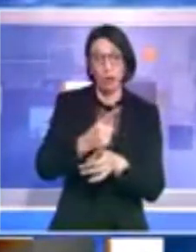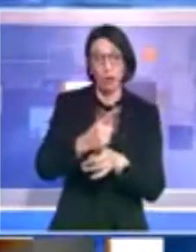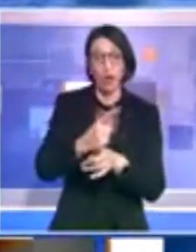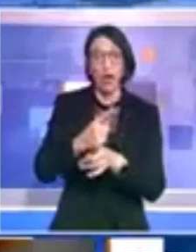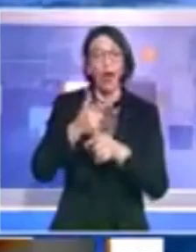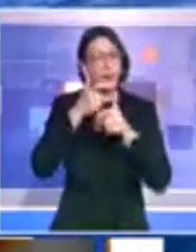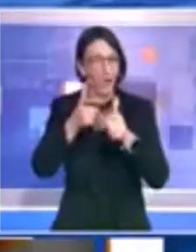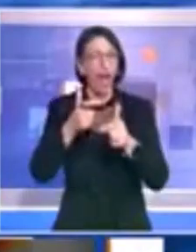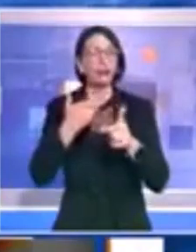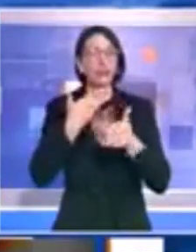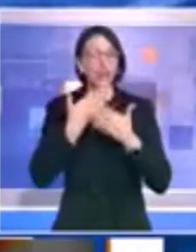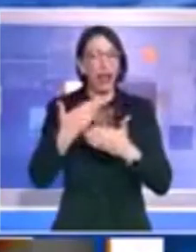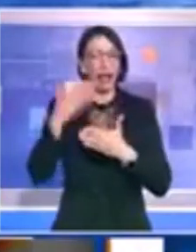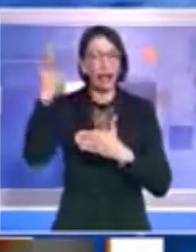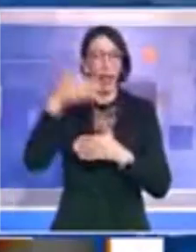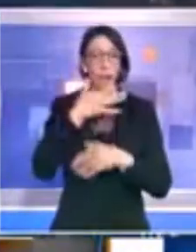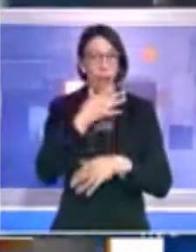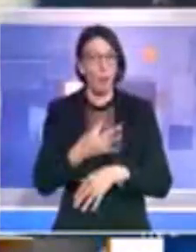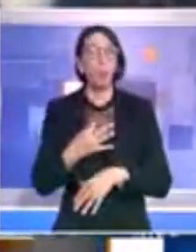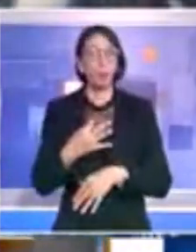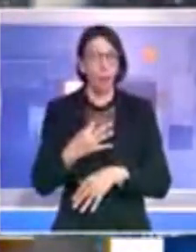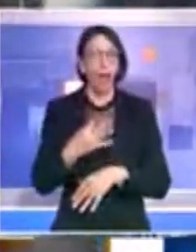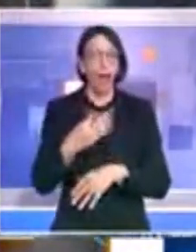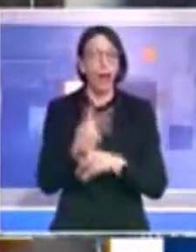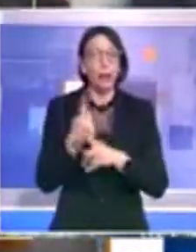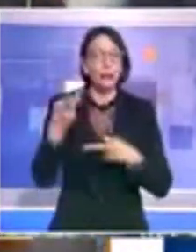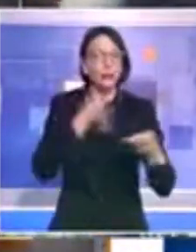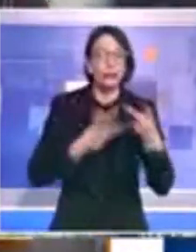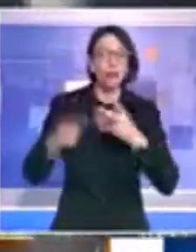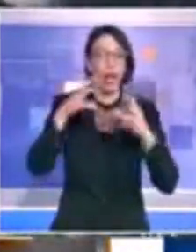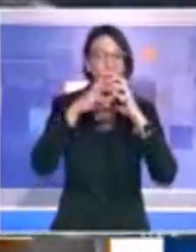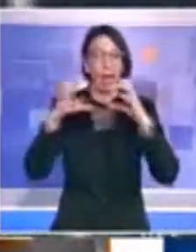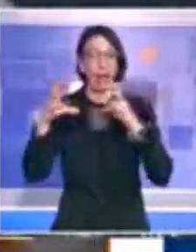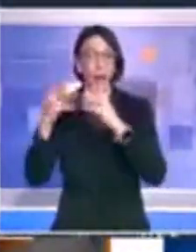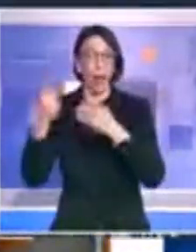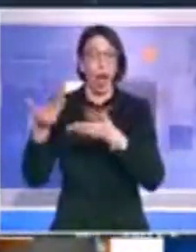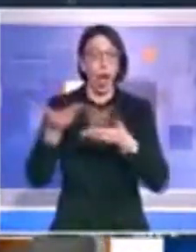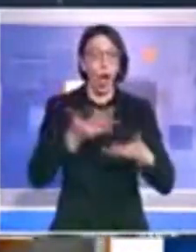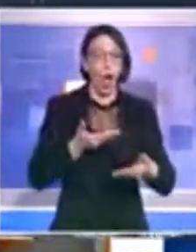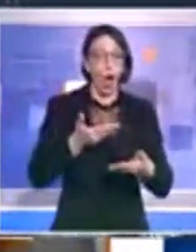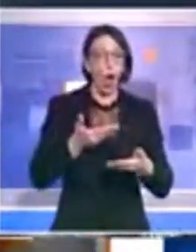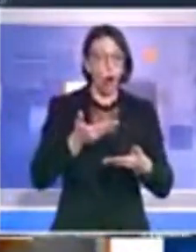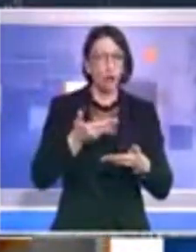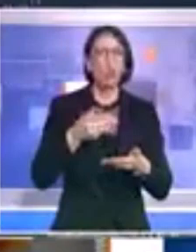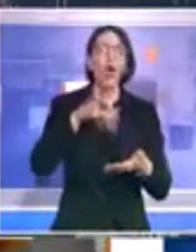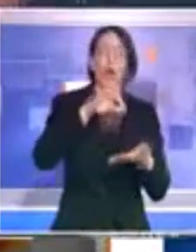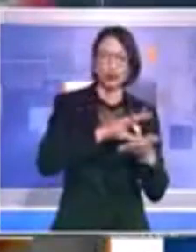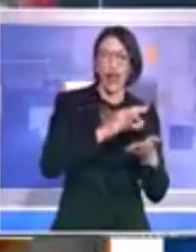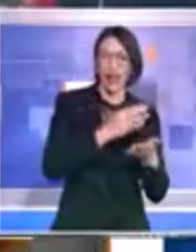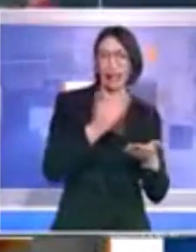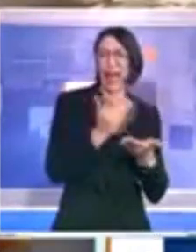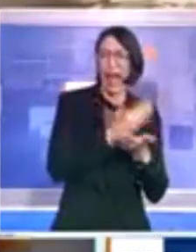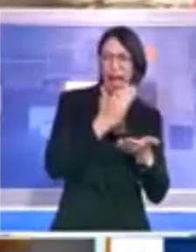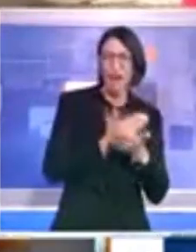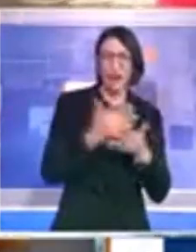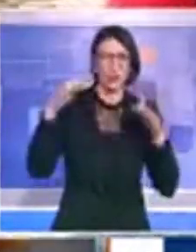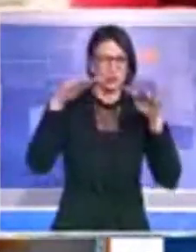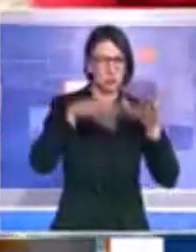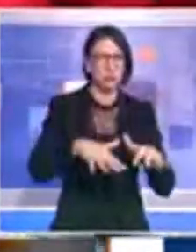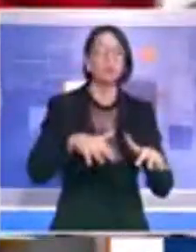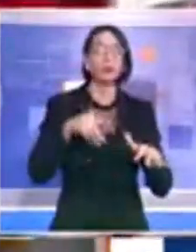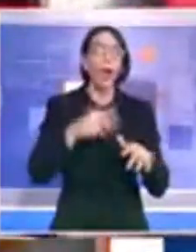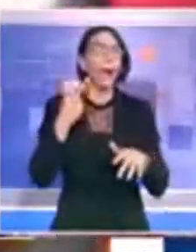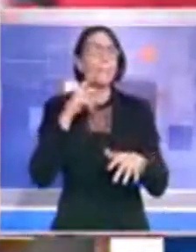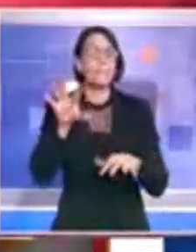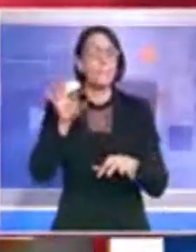sono favoriti dal bel tempo e allora e caccia strutture per l'ospitalità risparmiare i piccoli centri evitare le grandi concentrazioni e